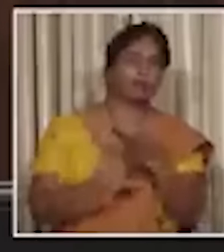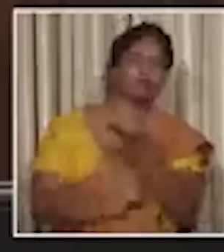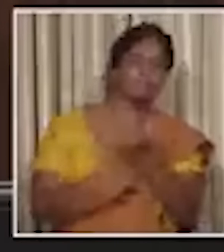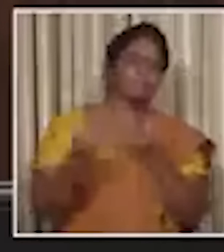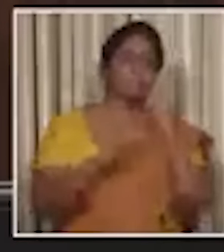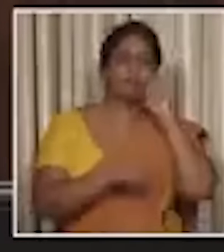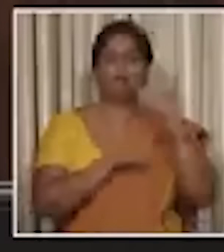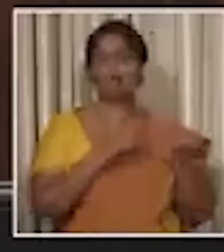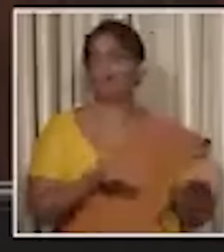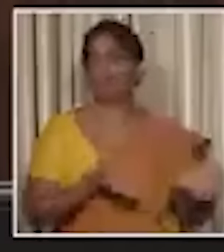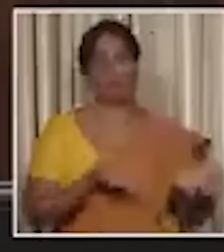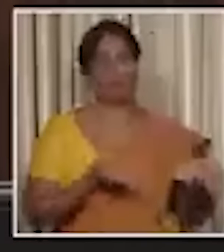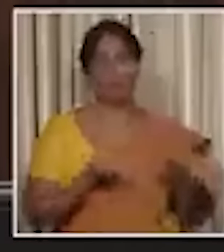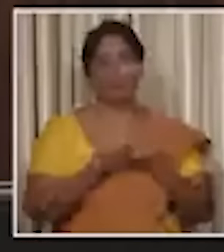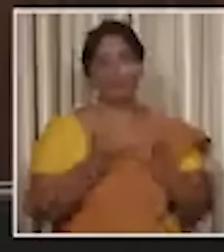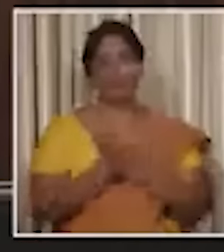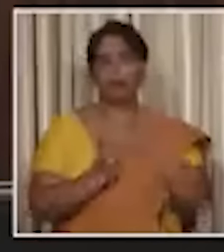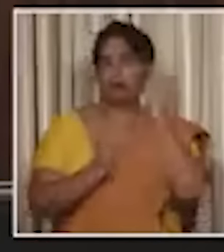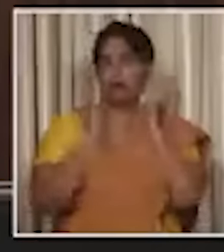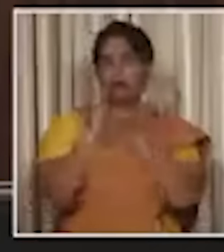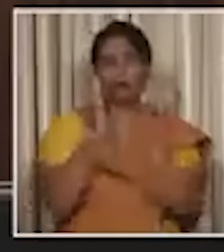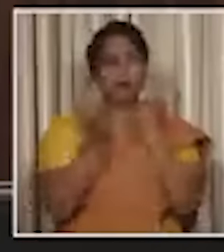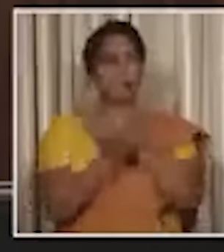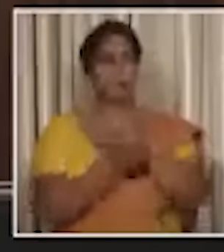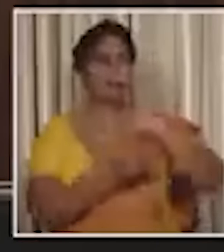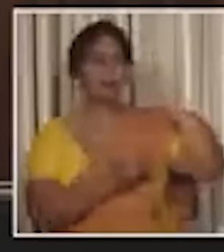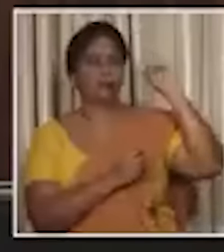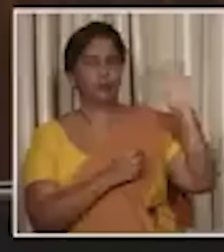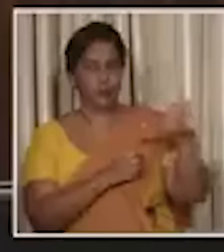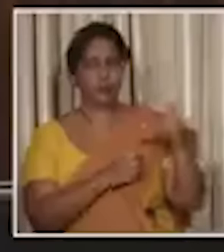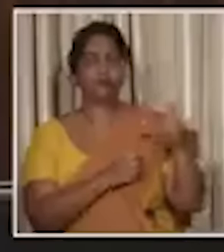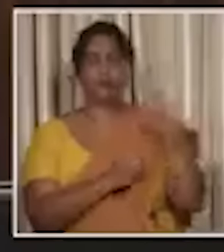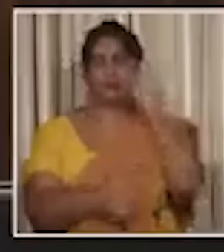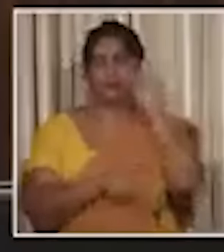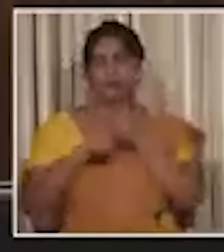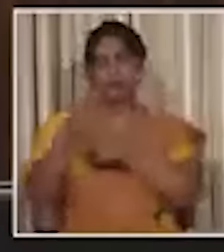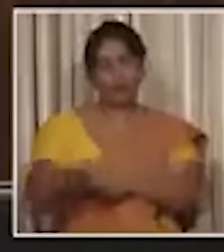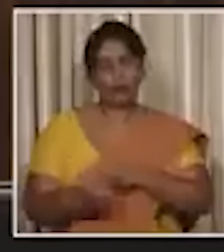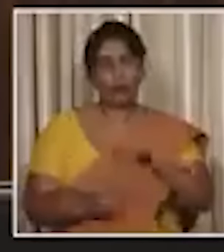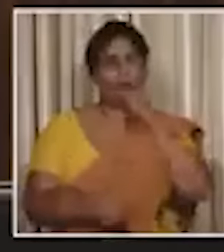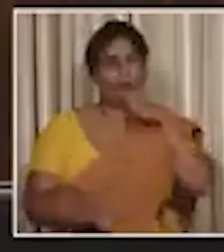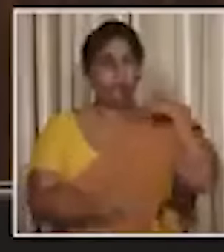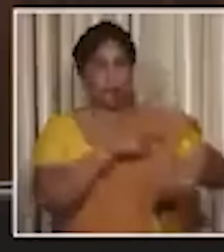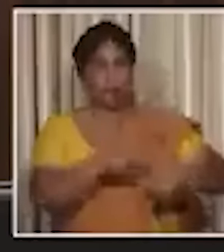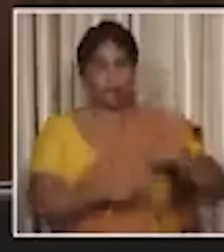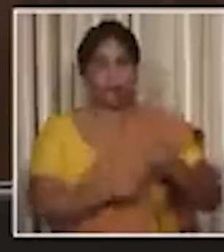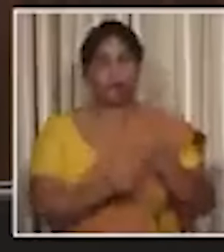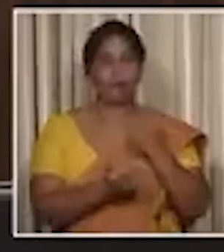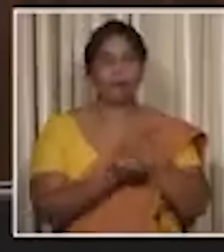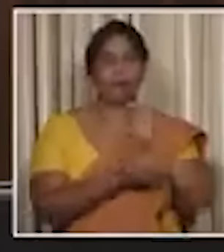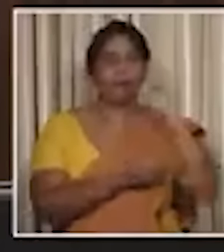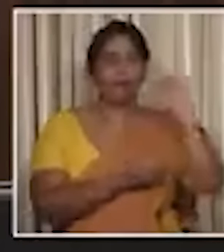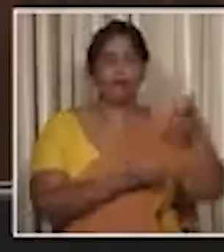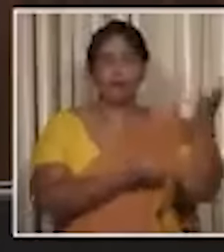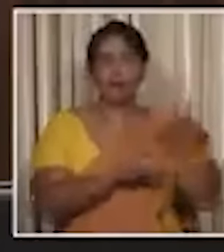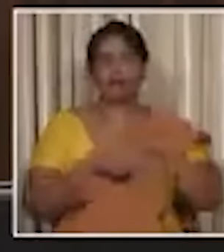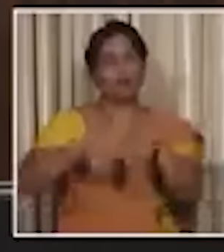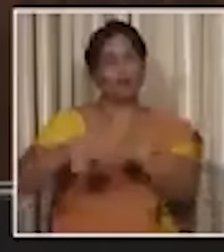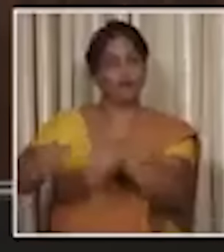வெற்றிகரமாக அடைய முடியாது. எனவே நாங்கள் பாரியோர் முயற்சியை மேற்கொண்டு வருகின்றோம். சிறந்த பிரஜைகளை